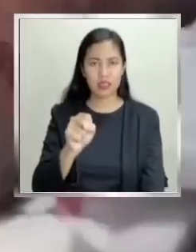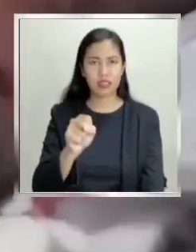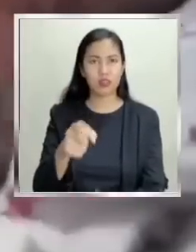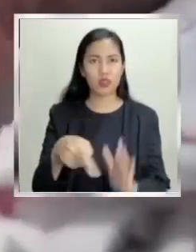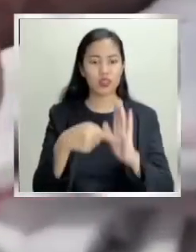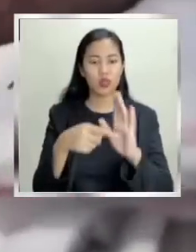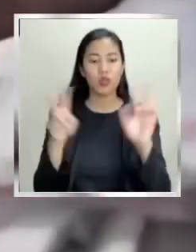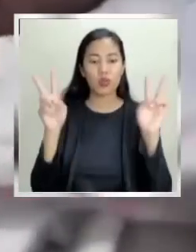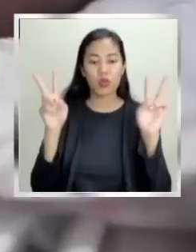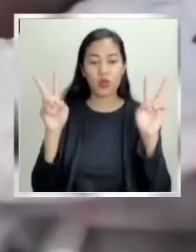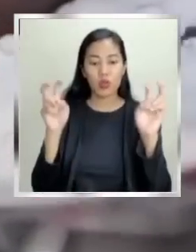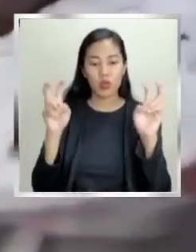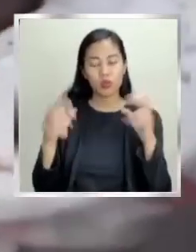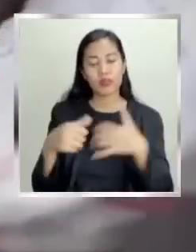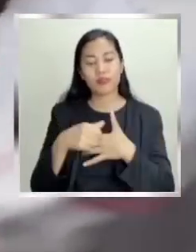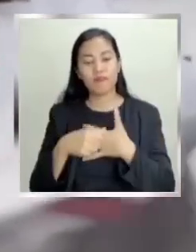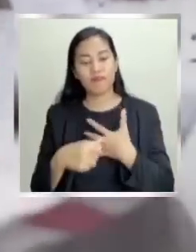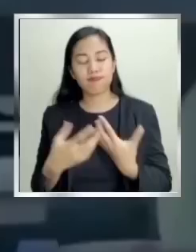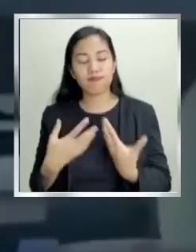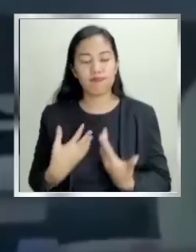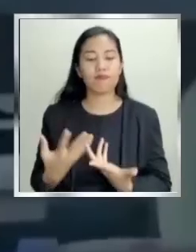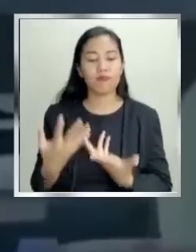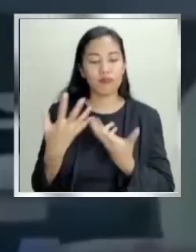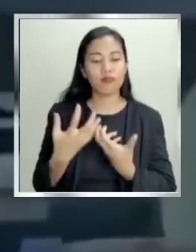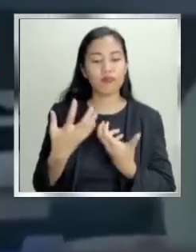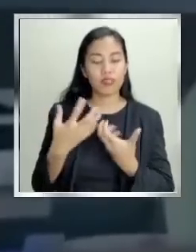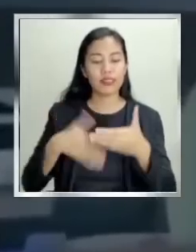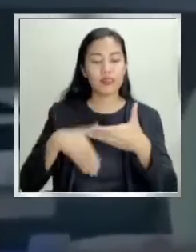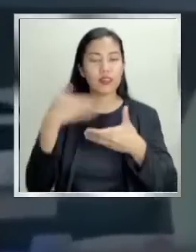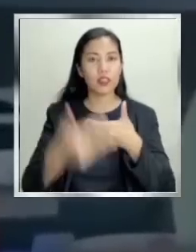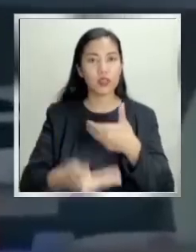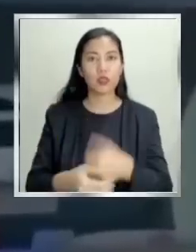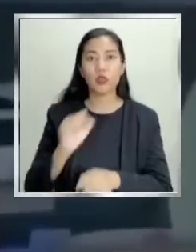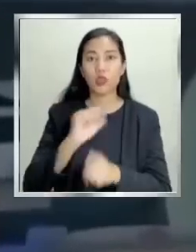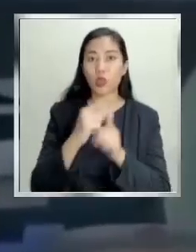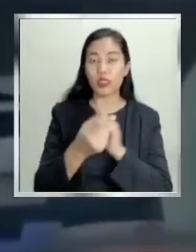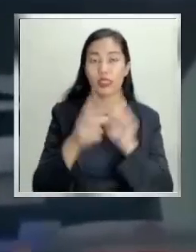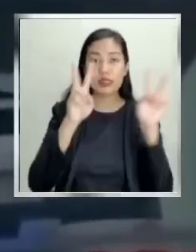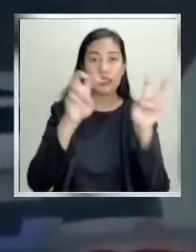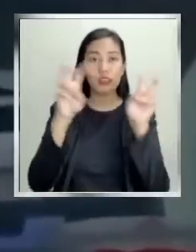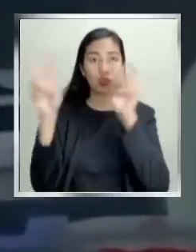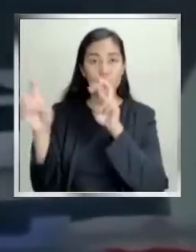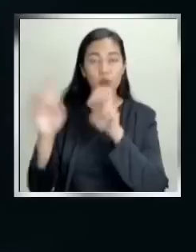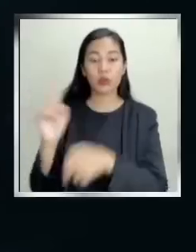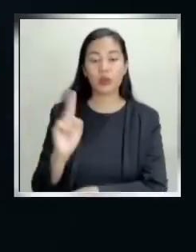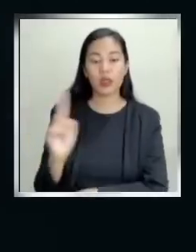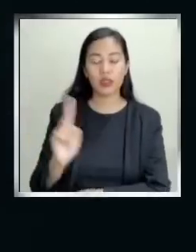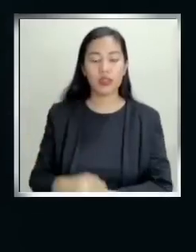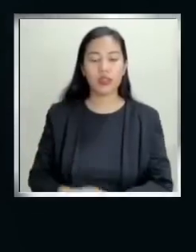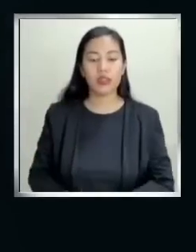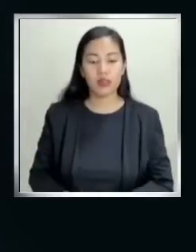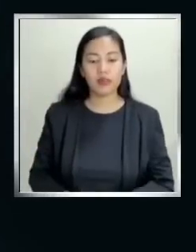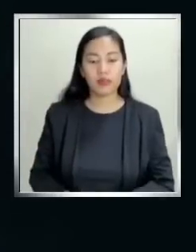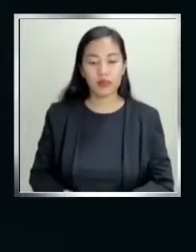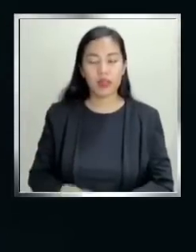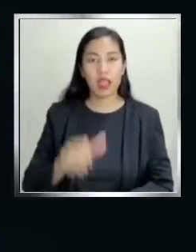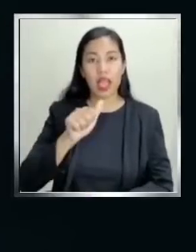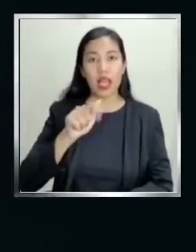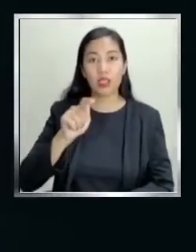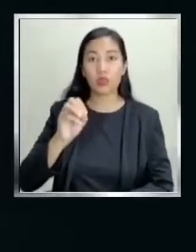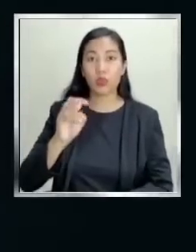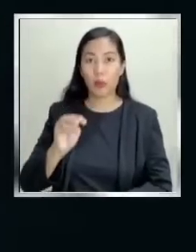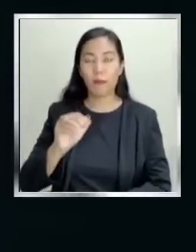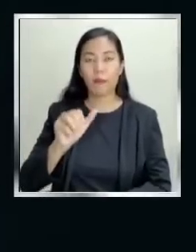Gold World Medalist din sa kategorya namang Social Issues ang The Tom Araulio Specials para sa episode na Mata